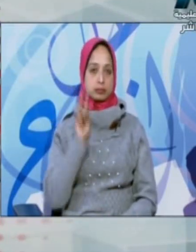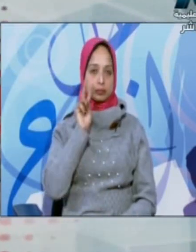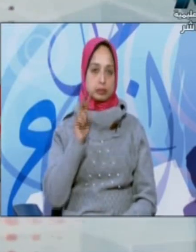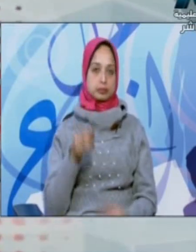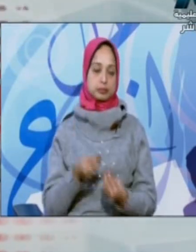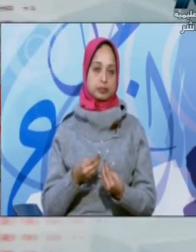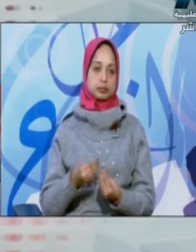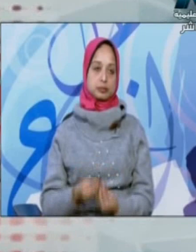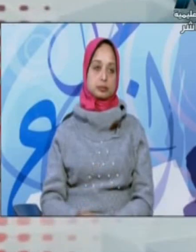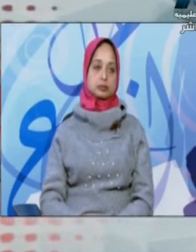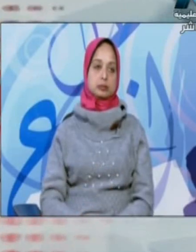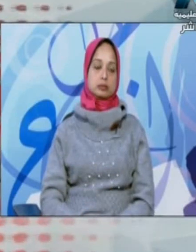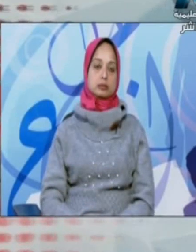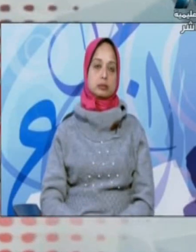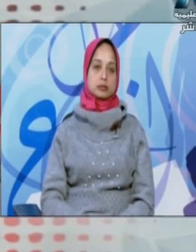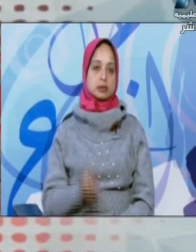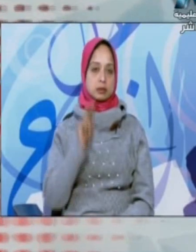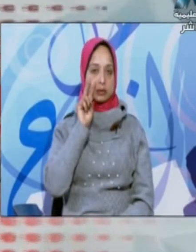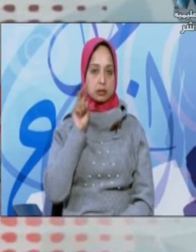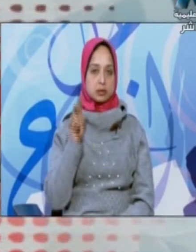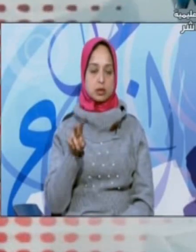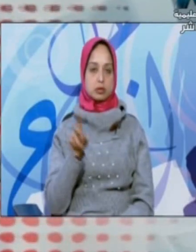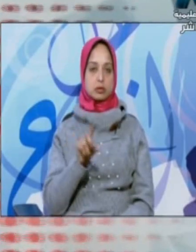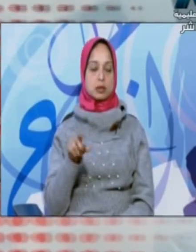بص معايا عهد كويس، لو مش شايفنا او سمعنا.